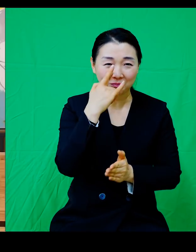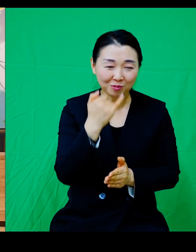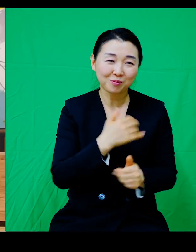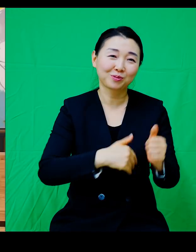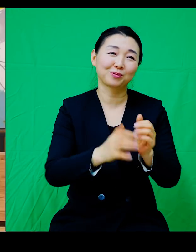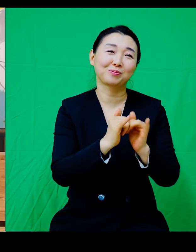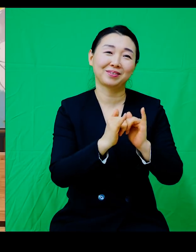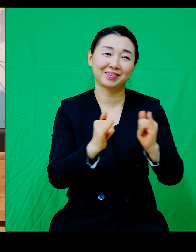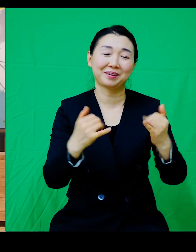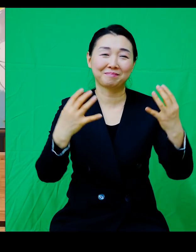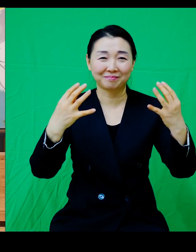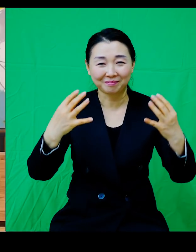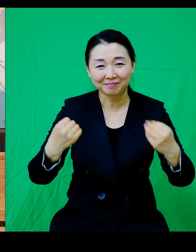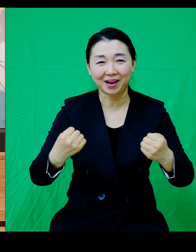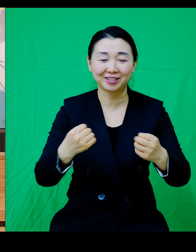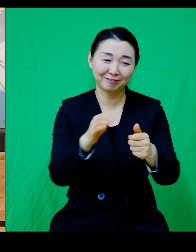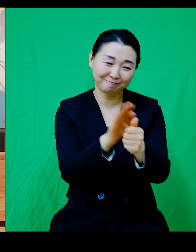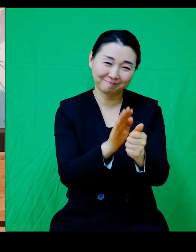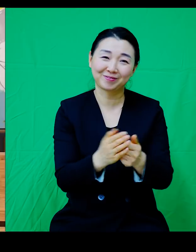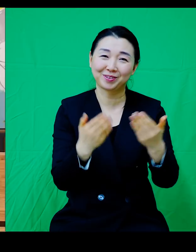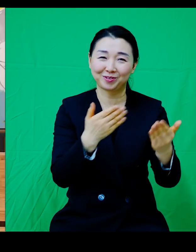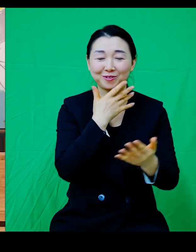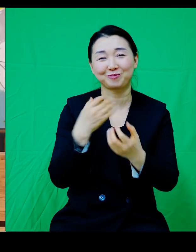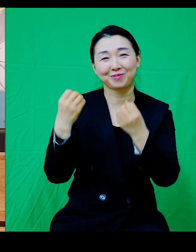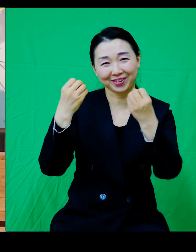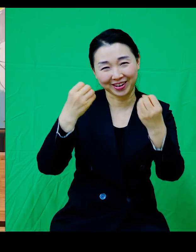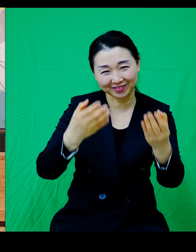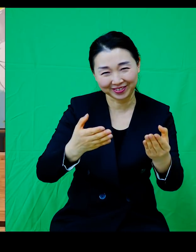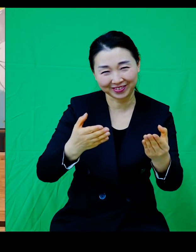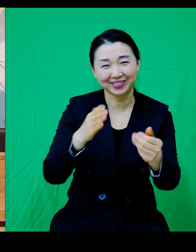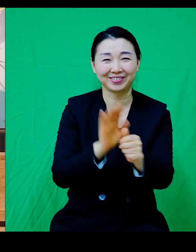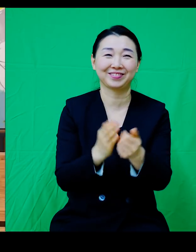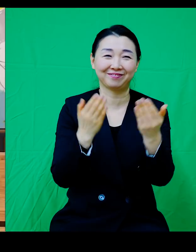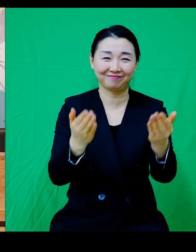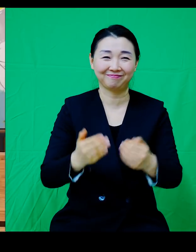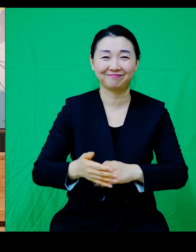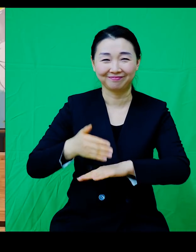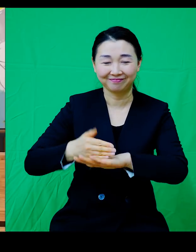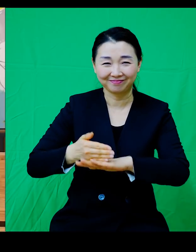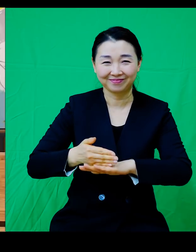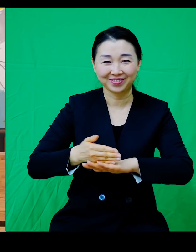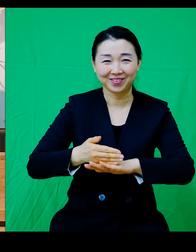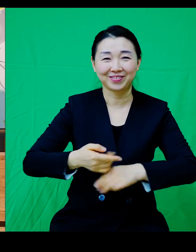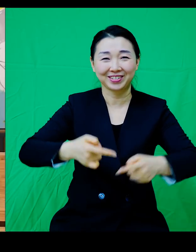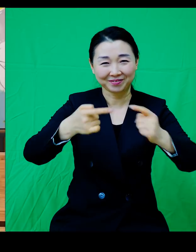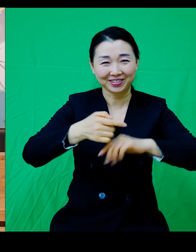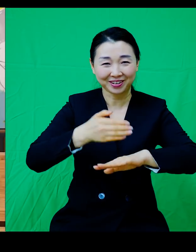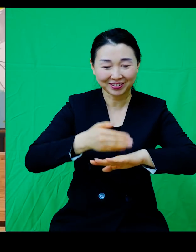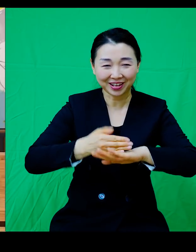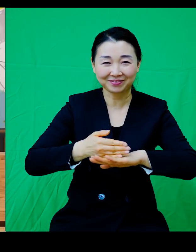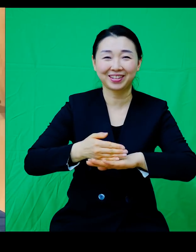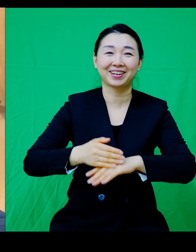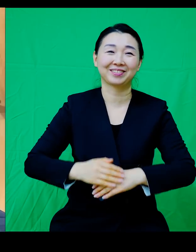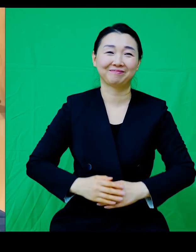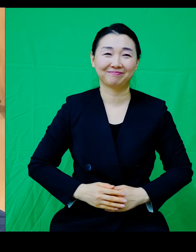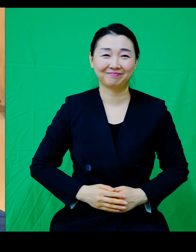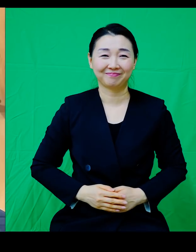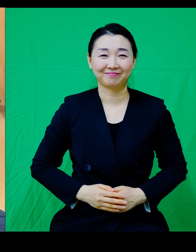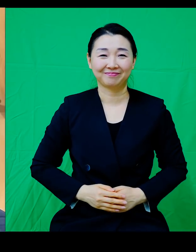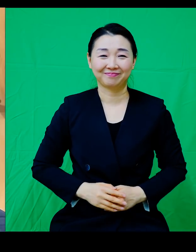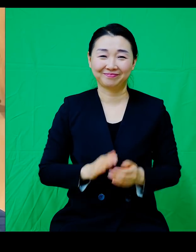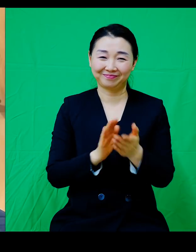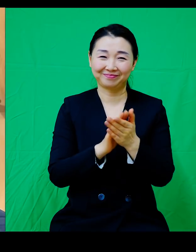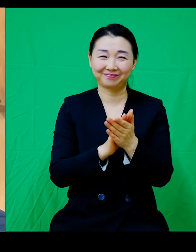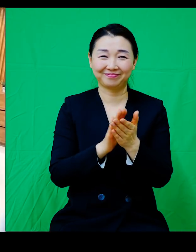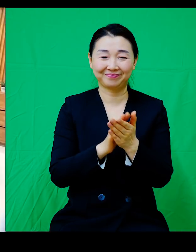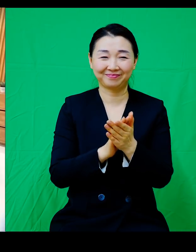그 가족들과 그 주변 일들을 많이 도닥여 주시고 축복해 주시기를 저희도 응원하겠습니다. 네, 감사합니다. 오늘 귀한 자리해 주셔서 고맙습니다. 네,